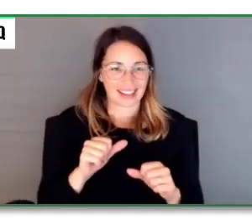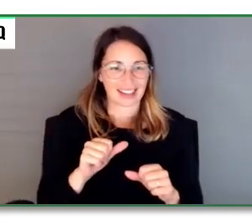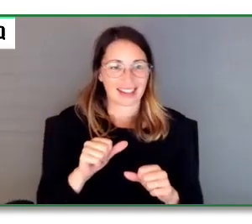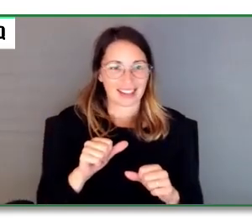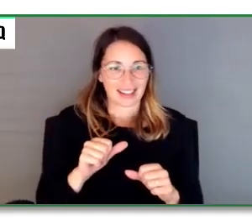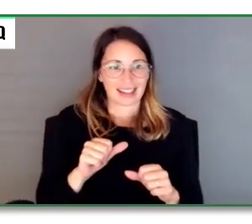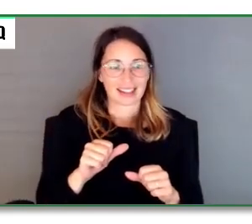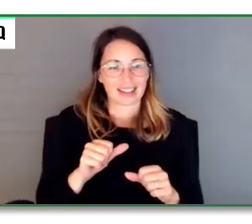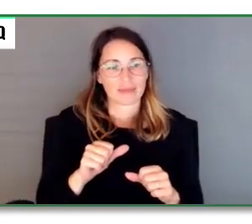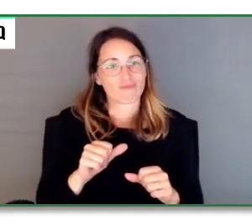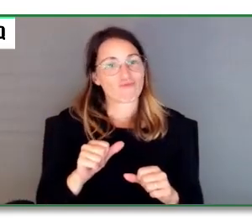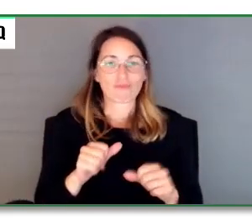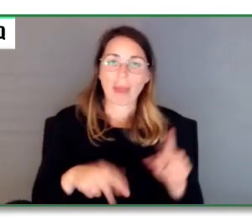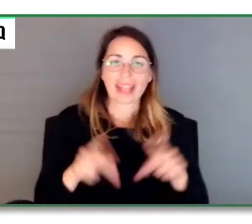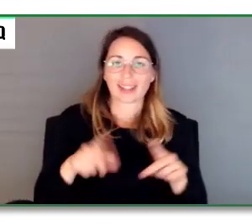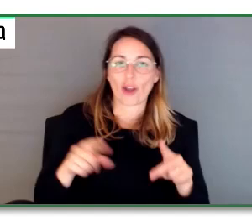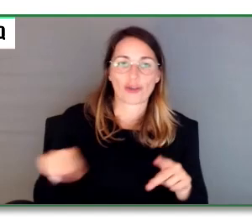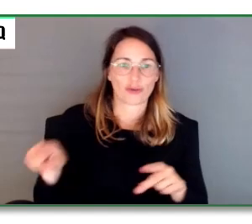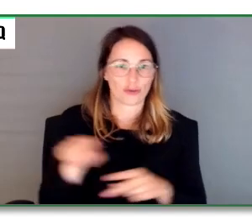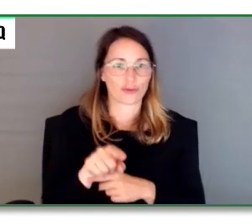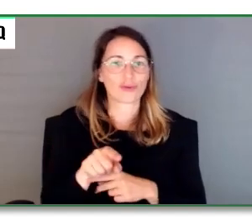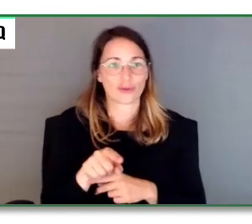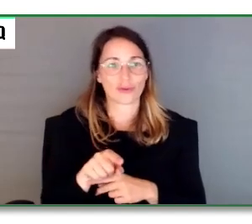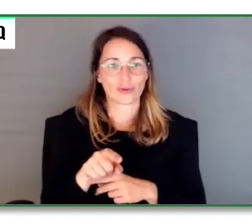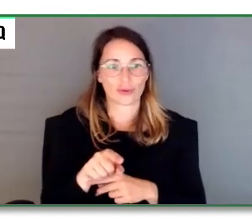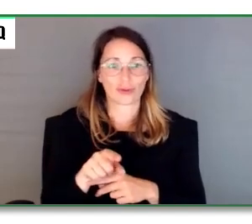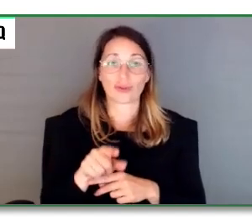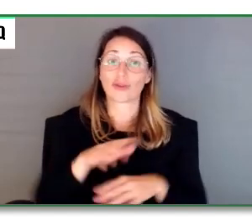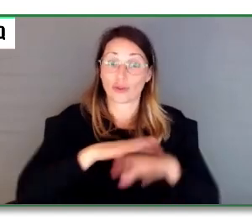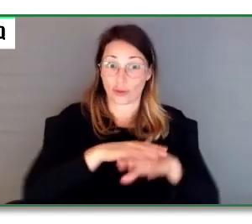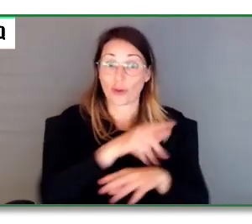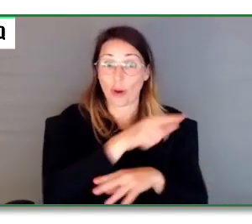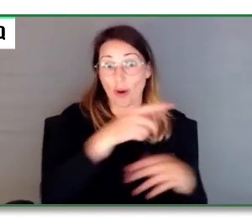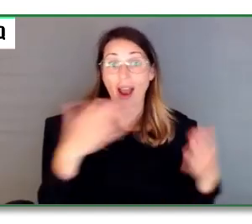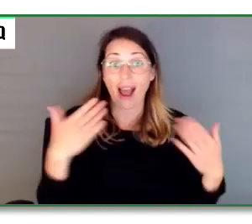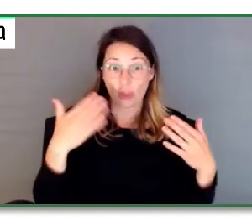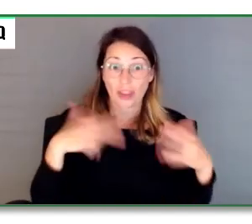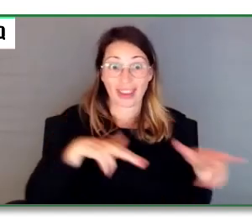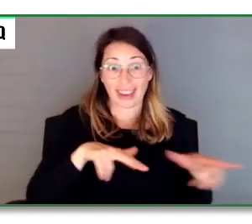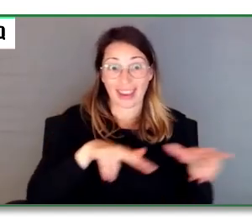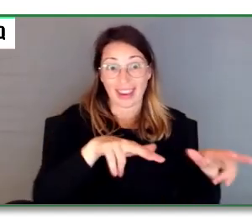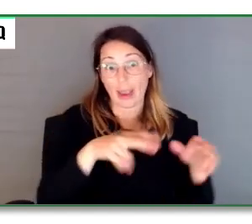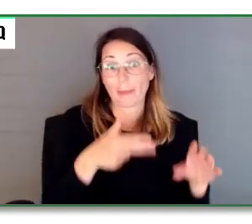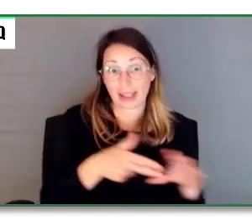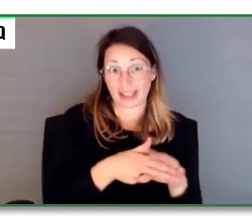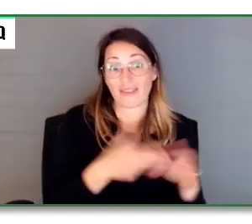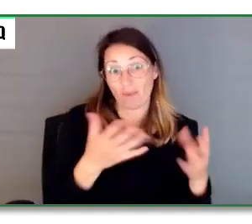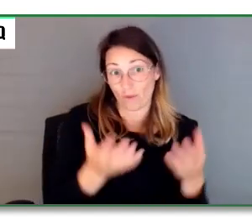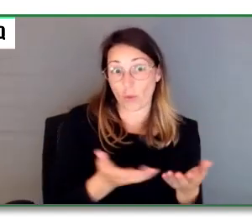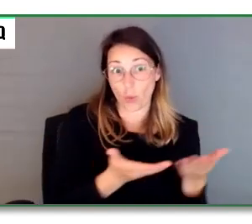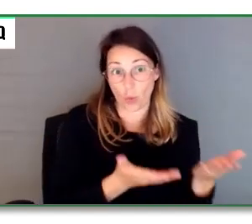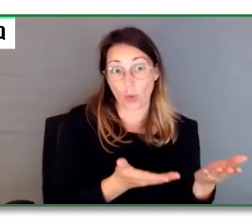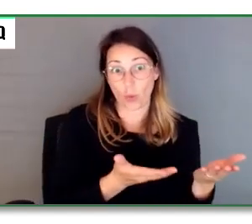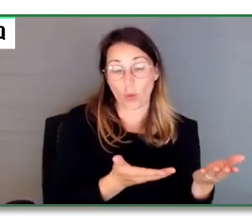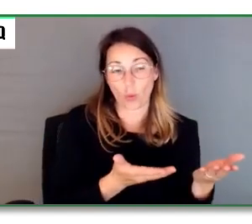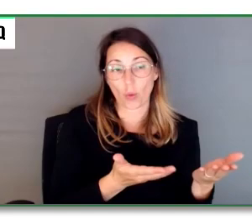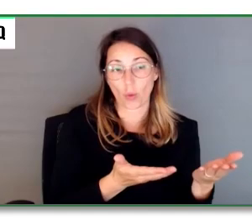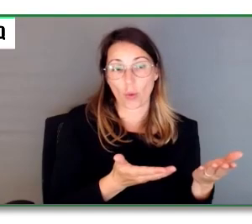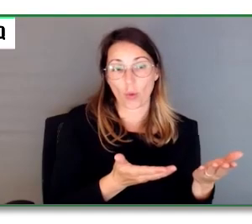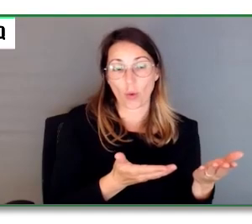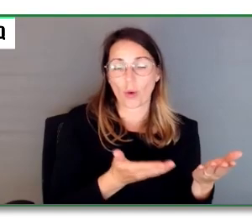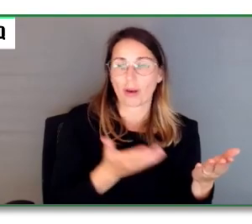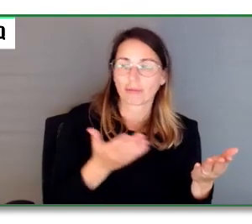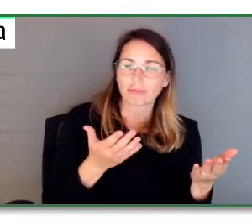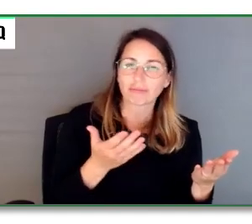certaines personnes de cette randonnée souhaitent donc faire de